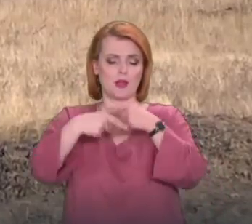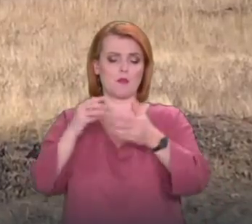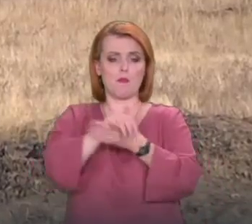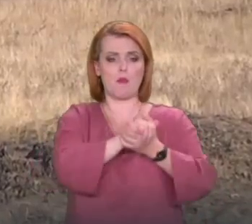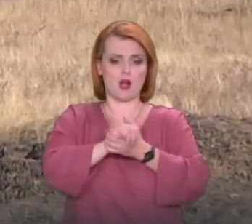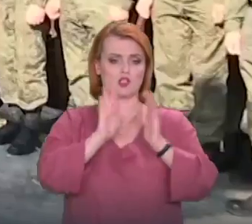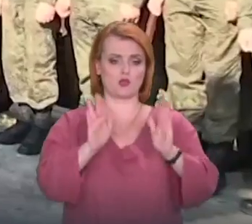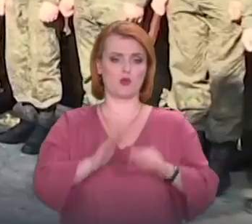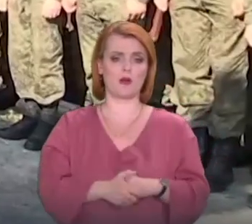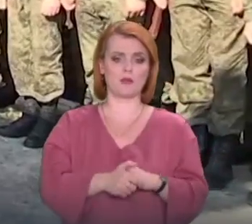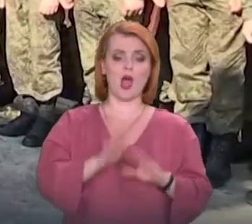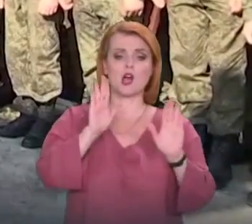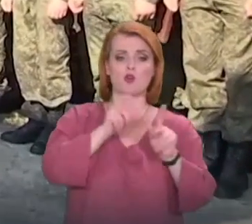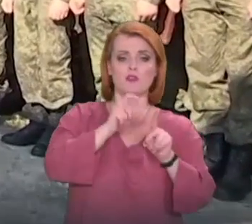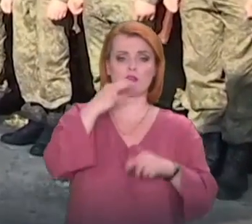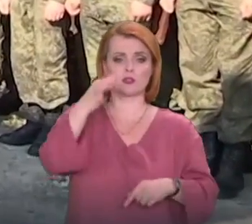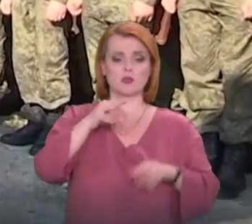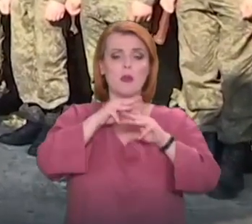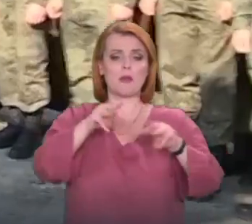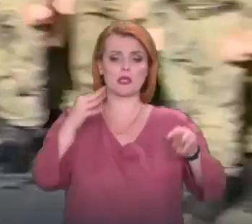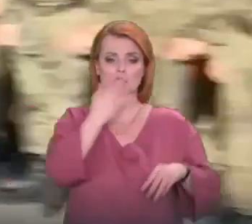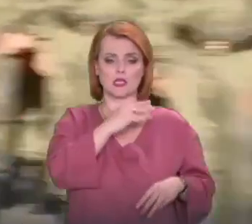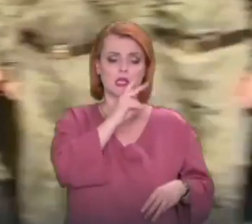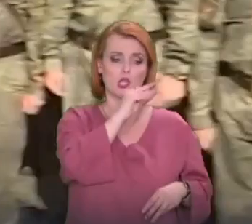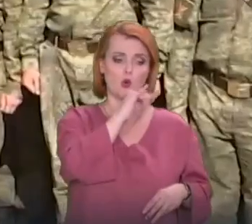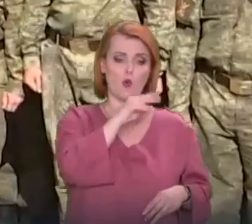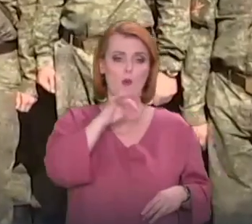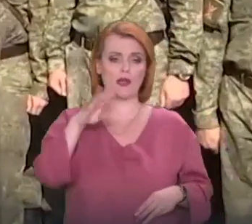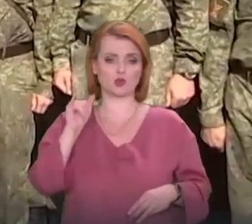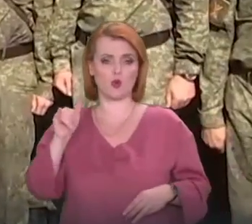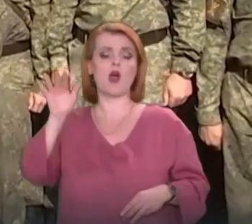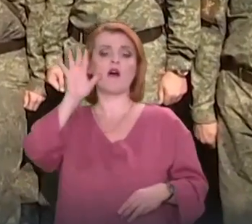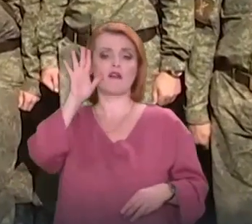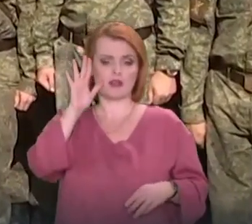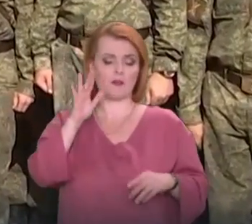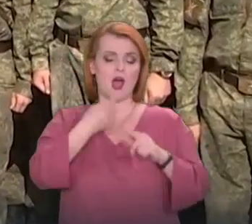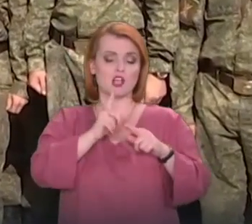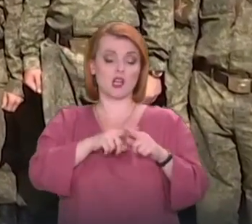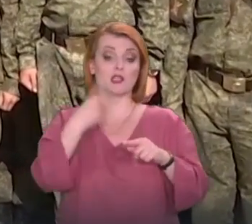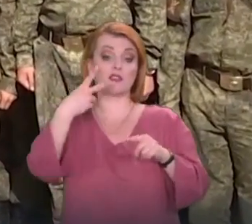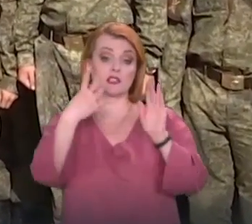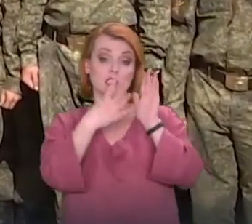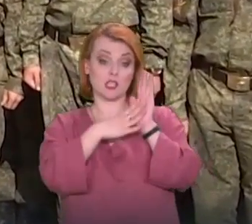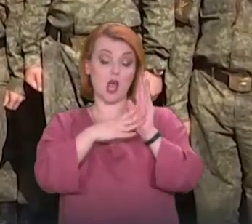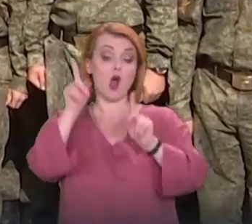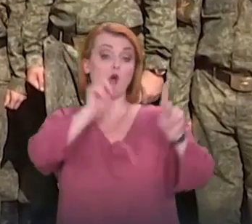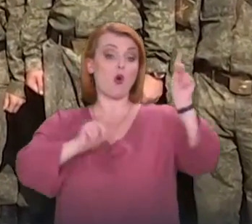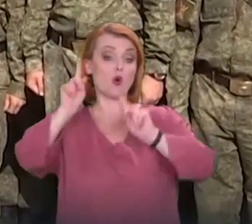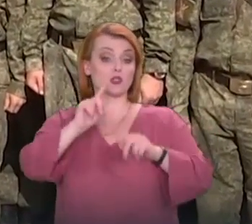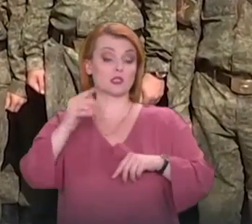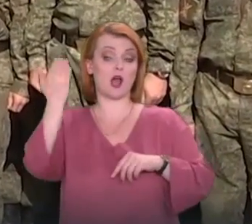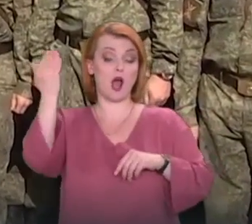noastre. Declarația a fost făcută de către ministrul de externe Nicu Popescu în cadrul celui de-al 29-lea Consiliu